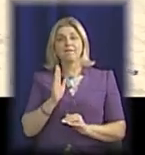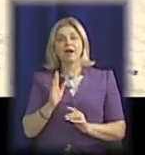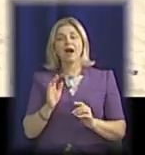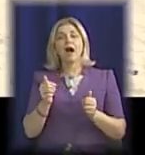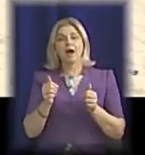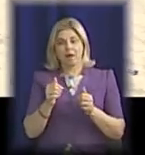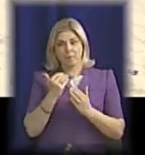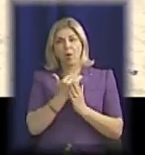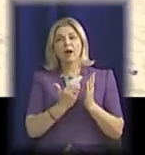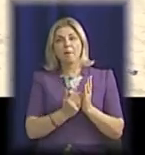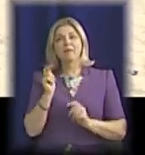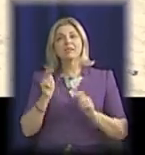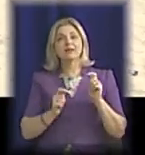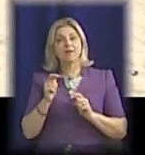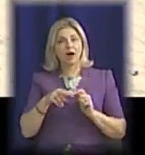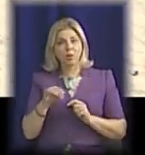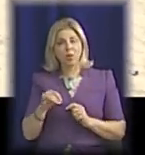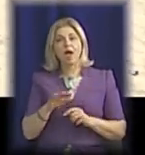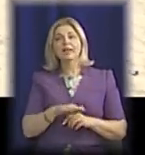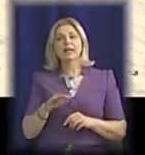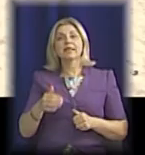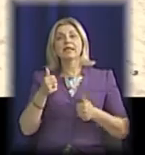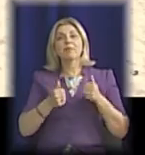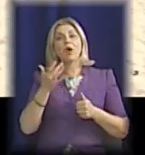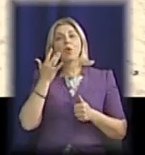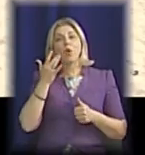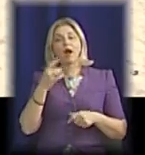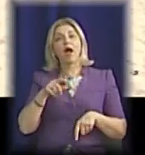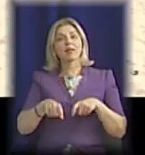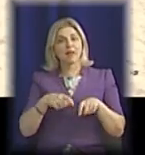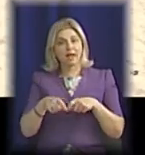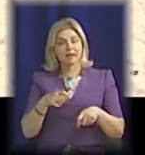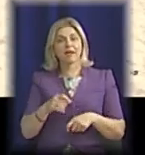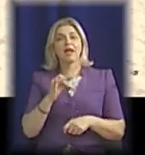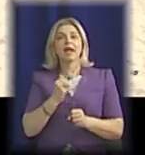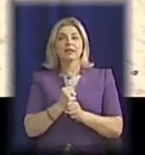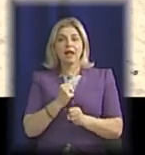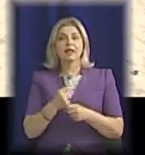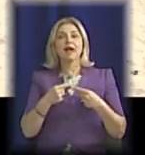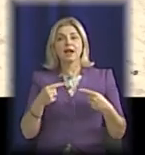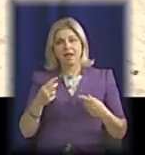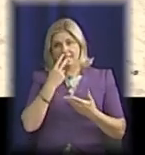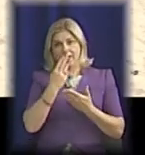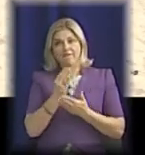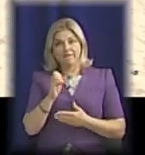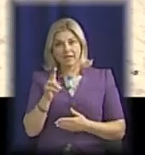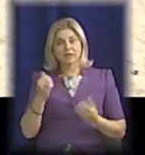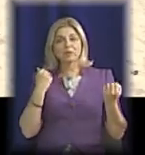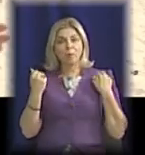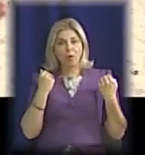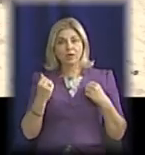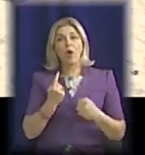фестивалю. Діти змагаються з легкої атлетики, діти роблять справи інших видів спорту. Це один